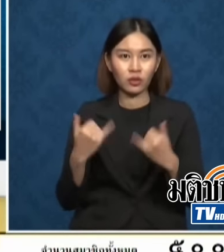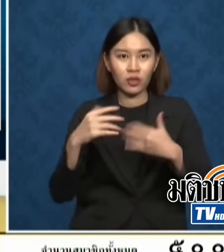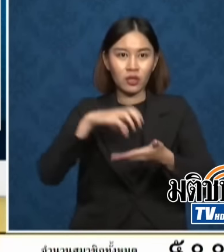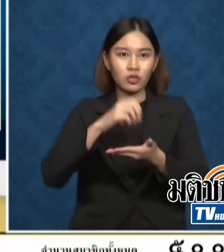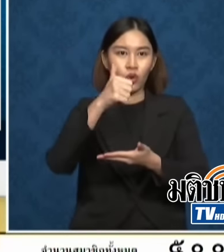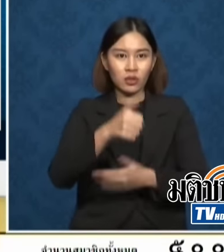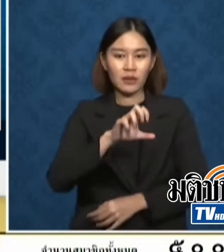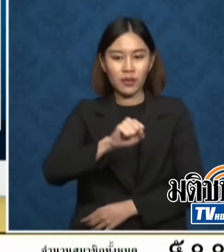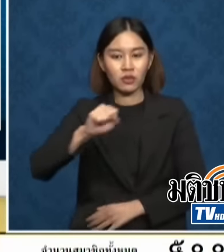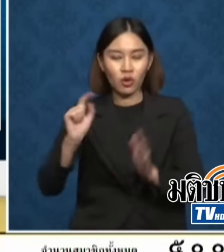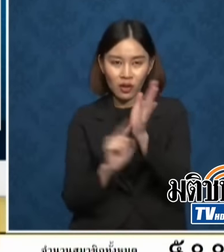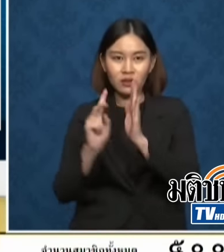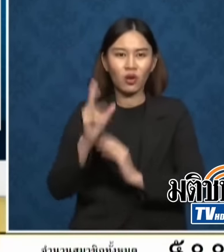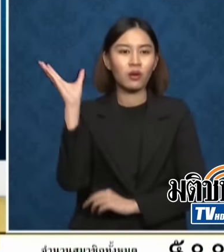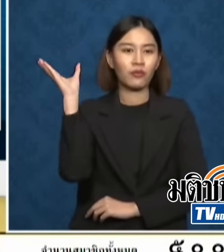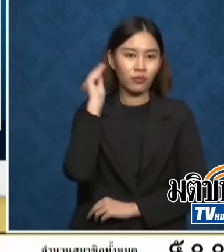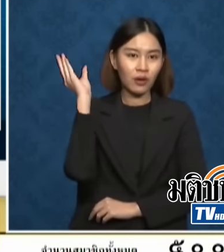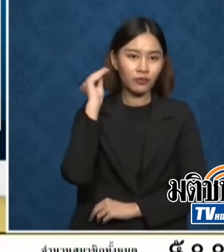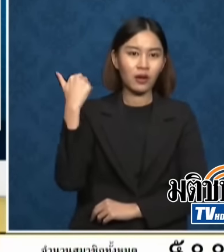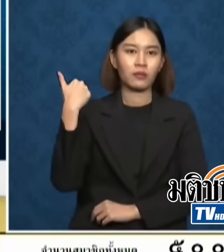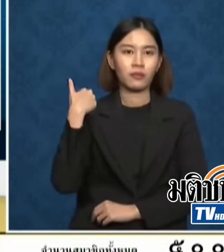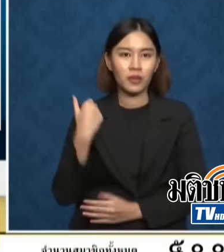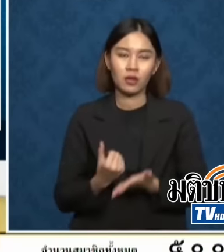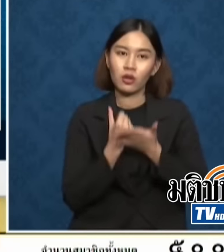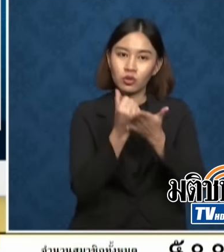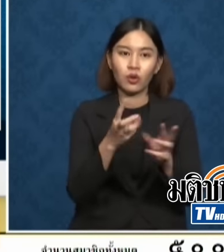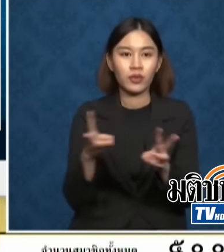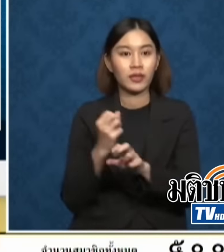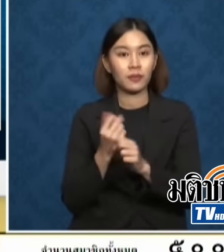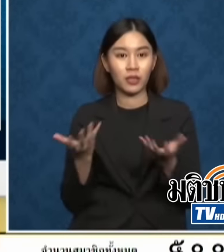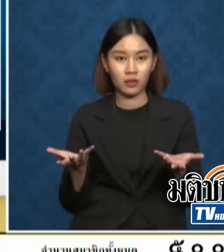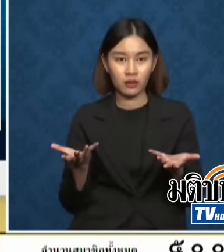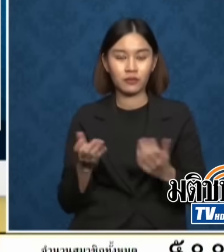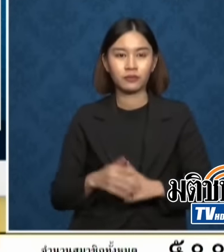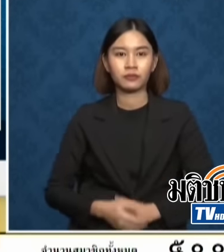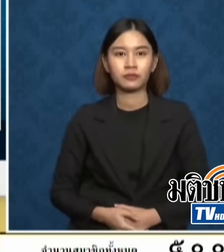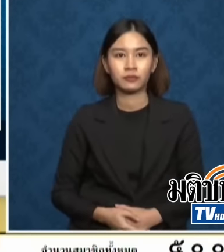ส.สมัยที่2ก็ยังต้องฟังเรื่องแบบนี้เราเยียวยาพวกเขายังไงครับ